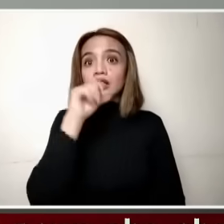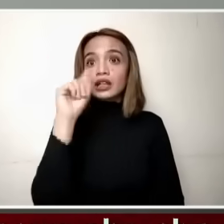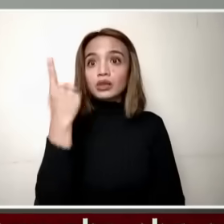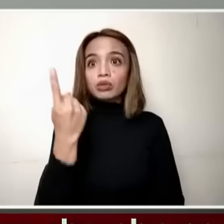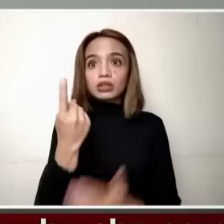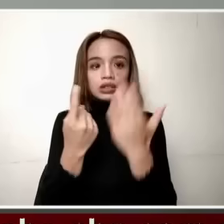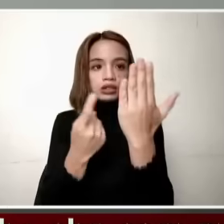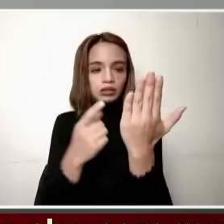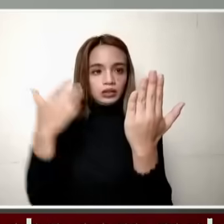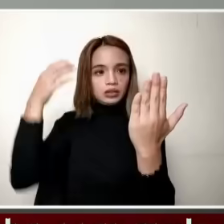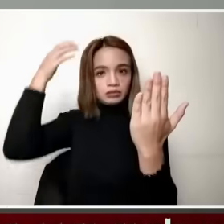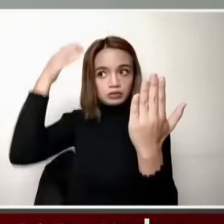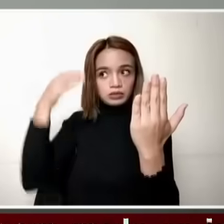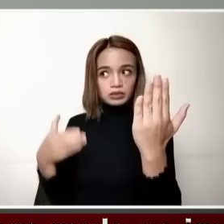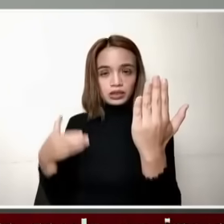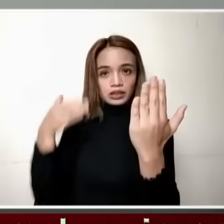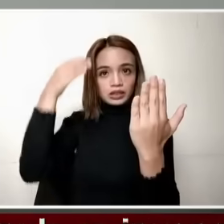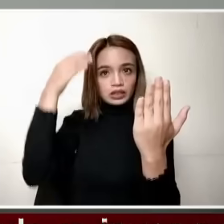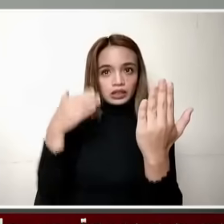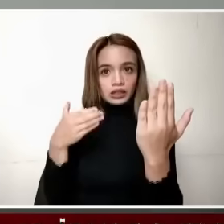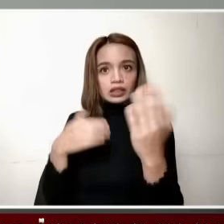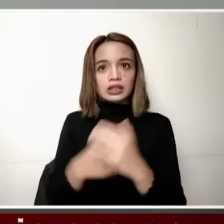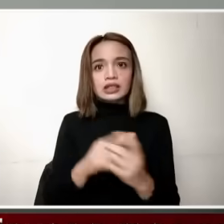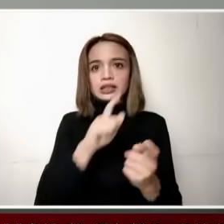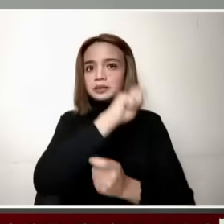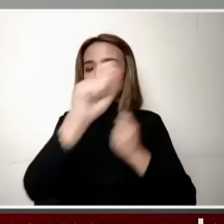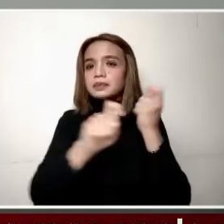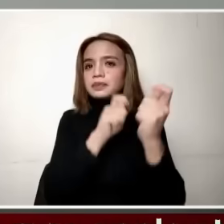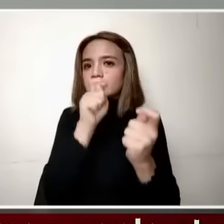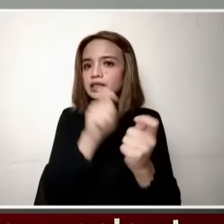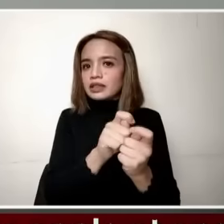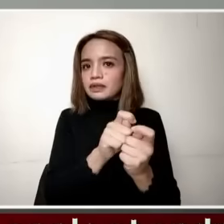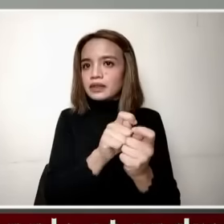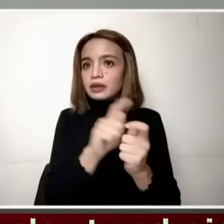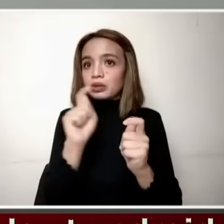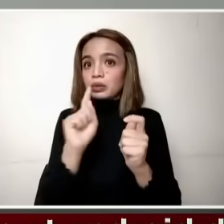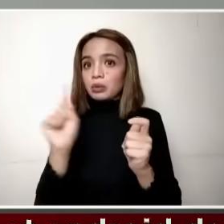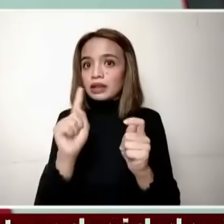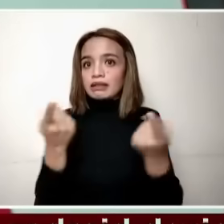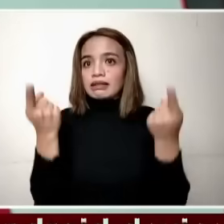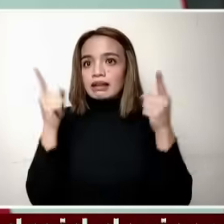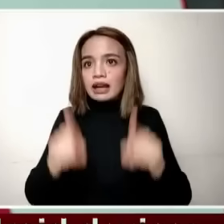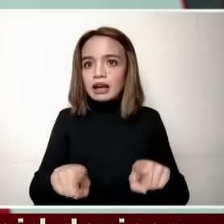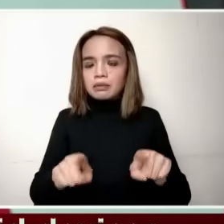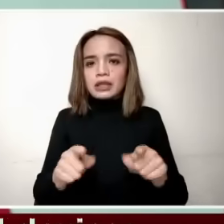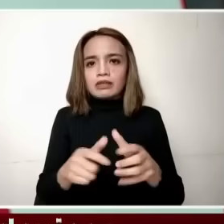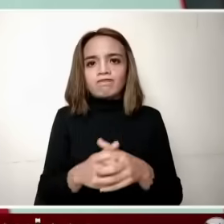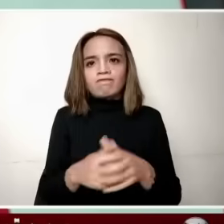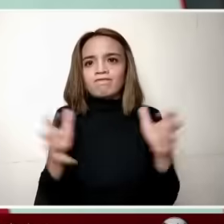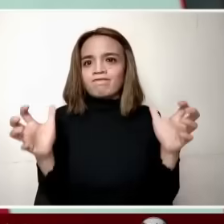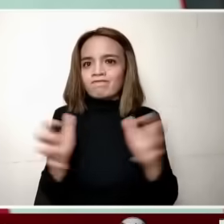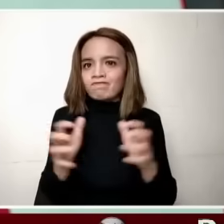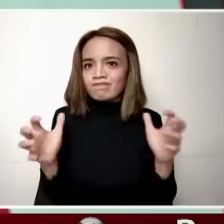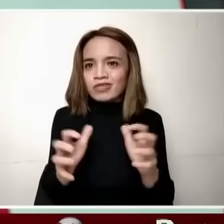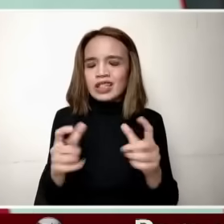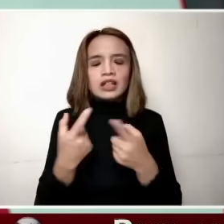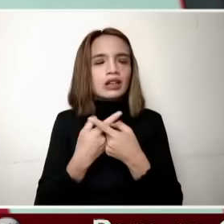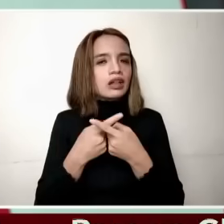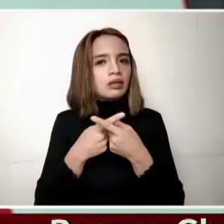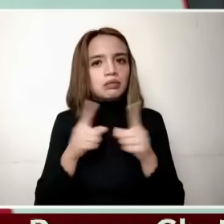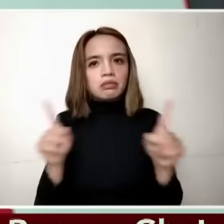ng isang tao. Mm. It's a specific situation sa loob ng theater of war. Pero napaka-poignant nung